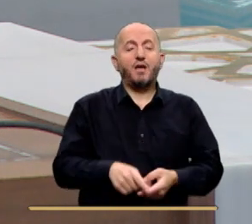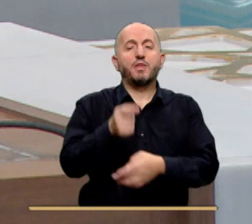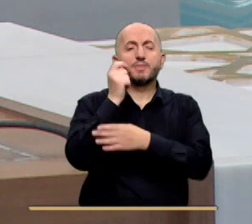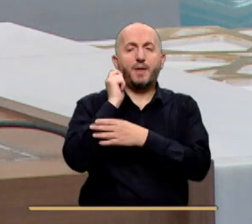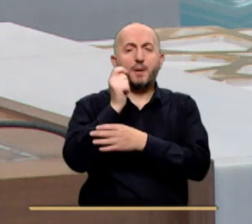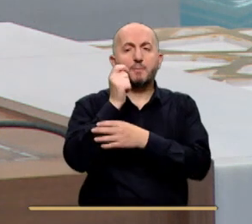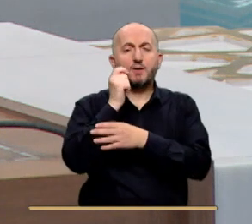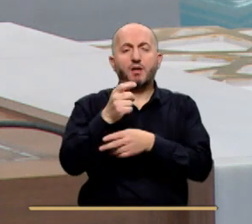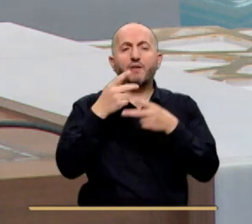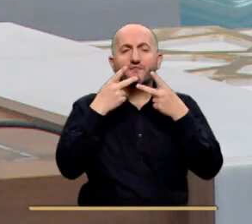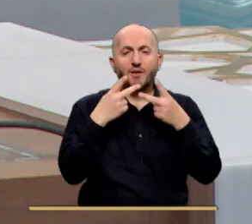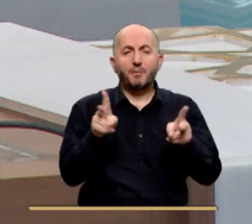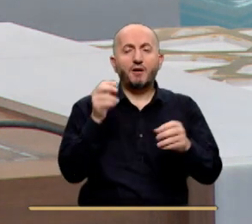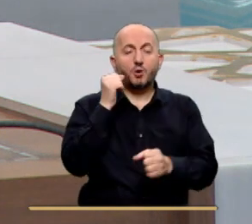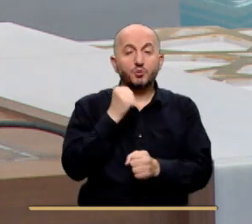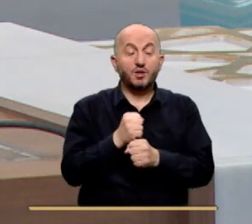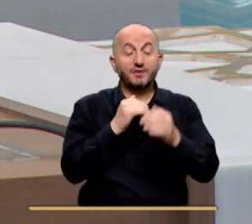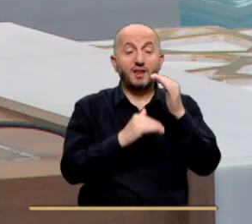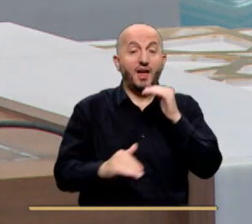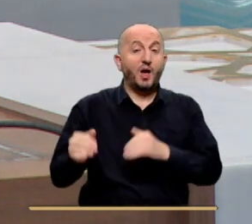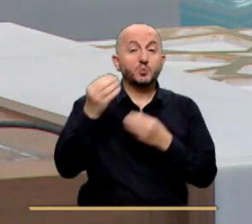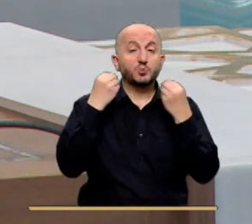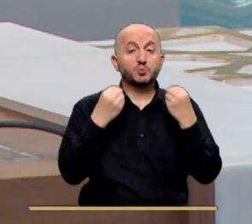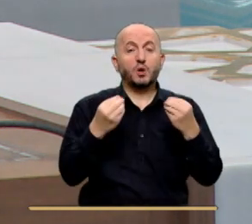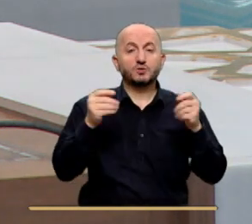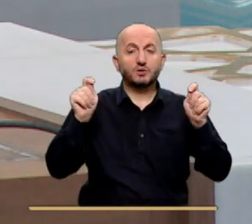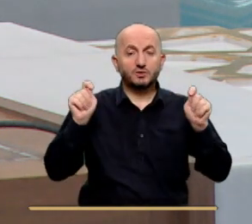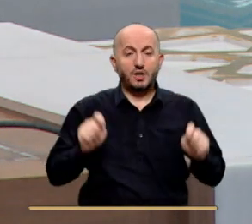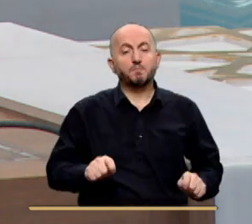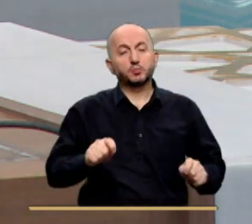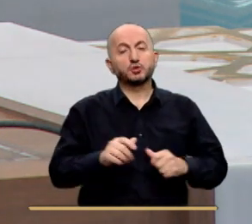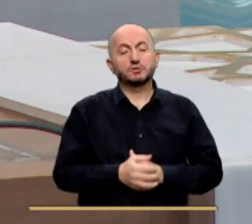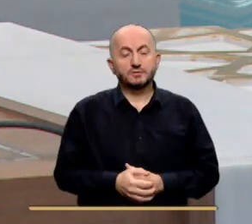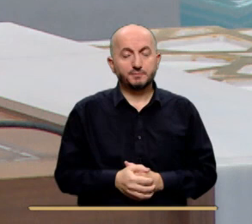ve beyan görevini en güzel şekilde yerine getirmiştir.